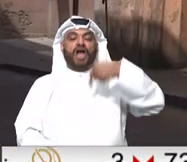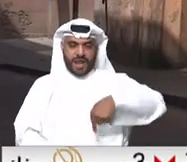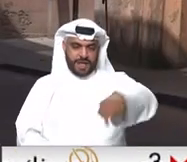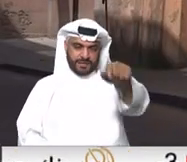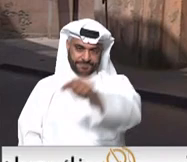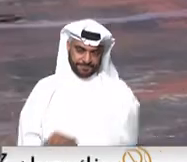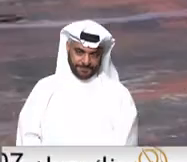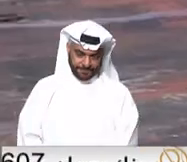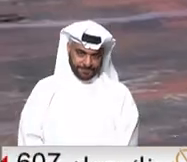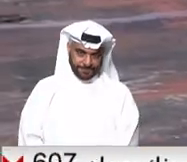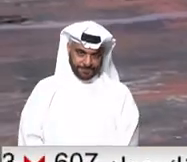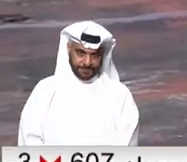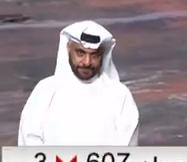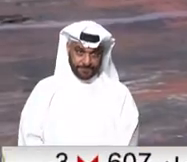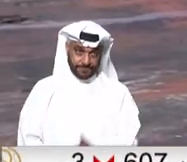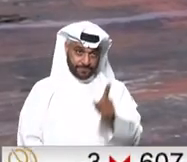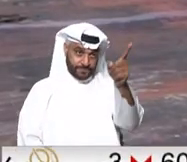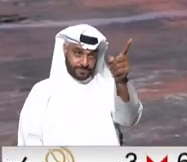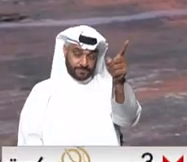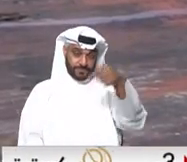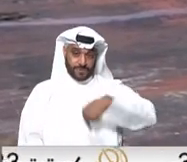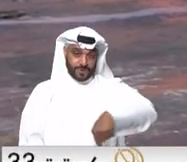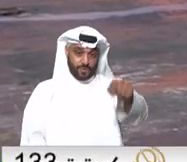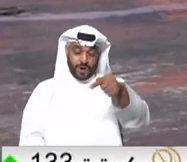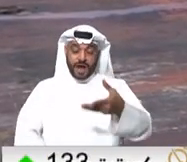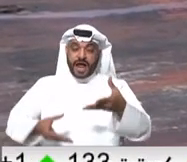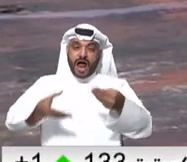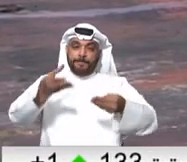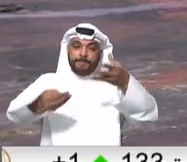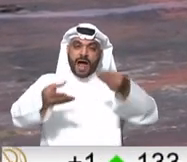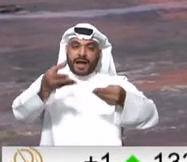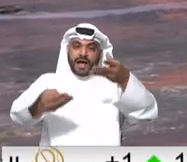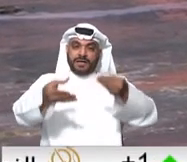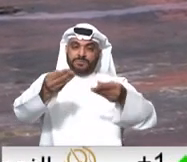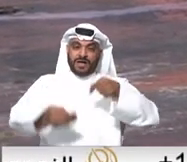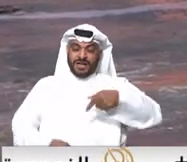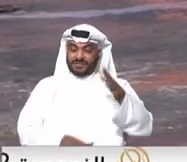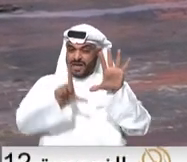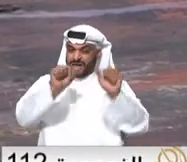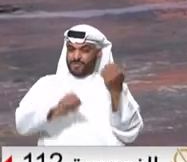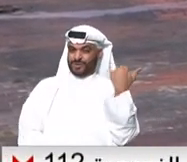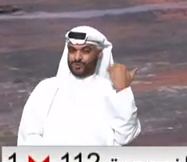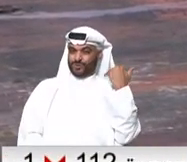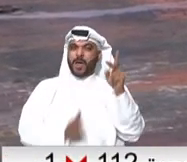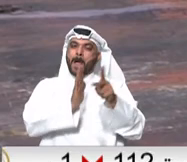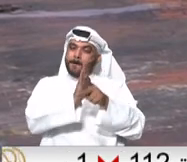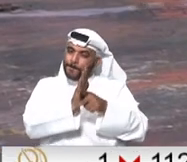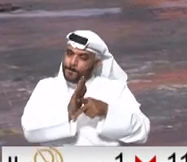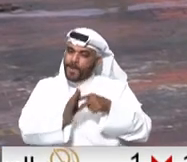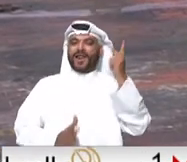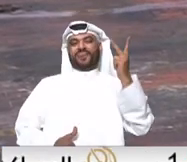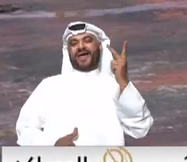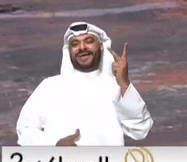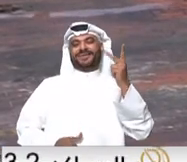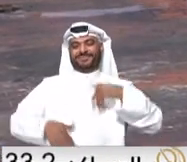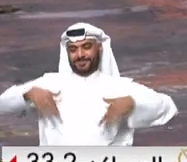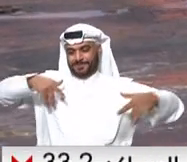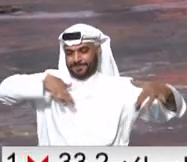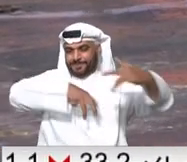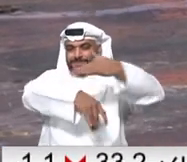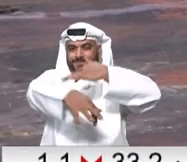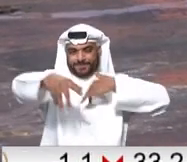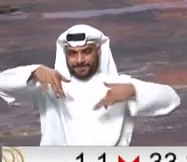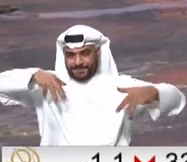وضاع. وهي تلملم جراحها بعدما وقع قبل أسبوع، تعود الحياة تدريجيا لمدينة